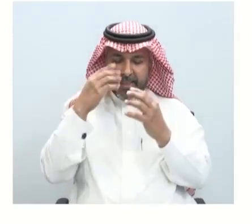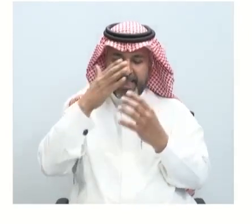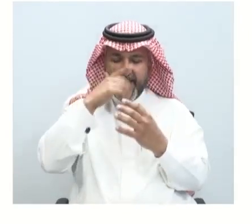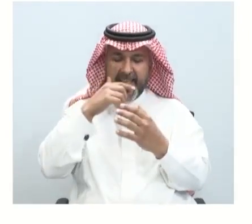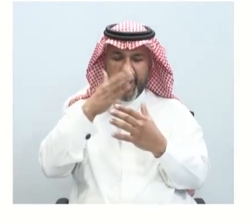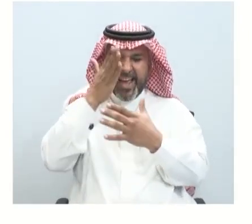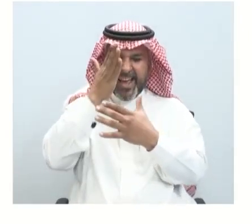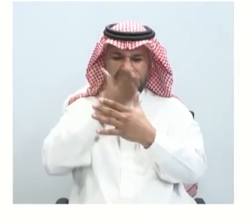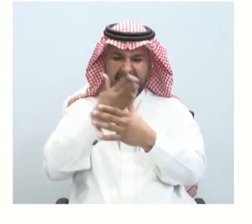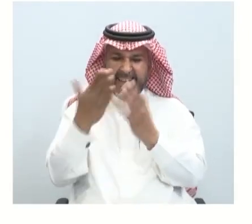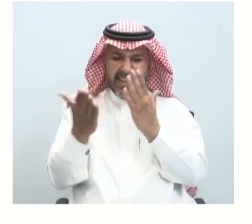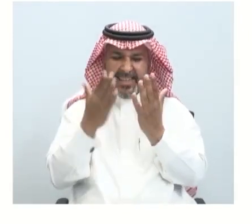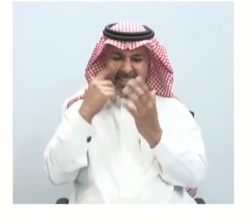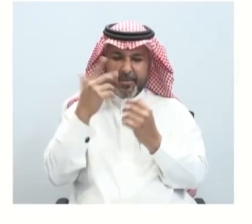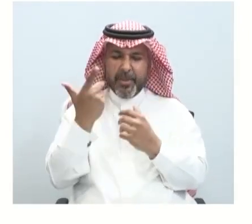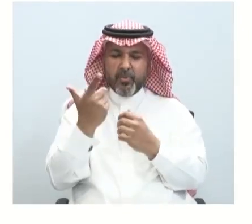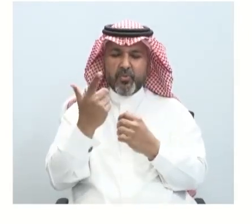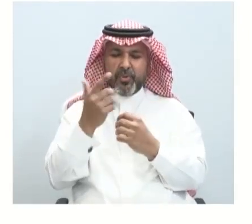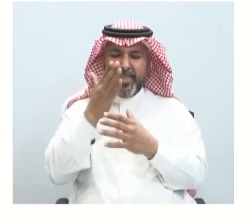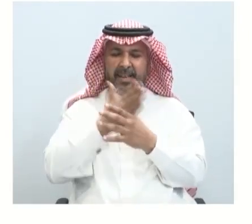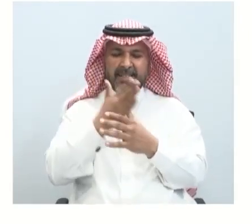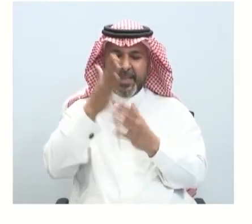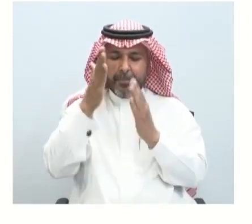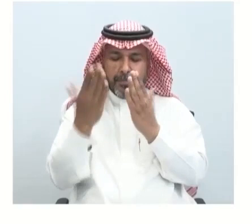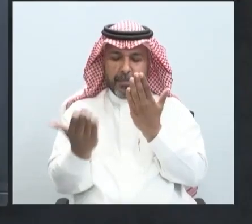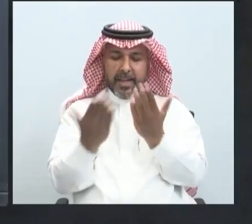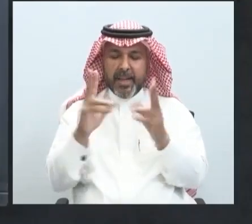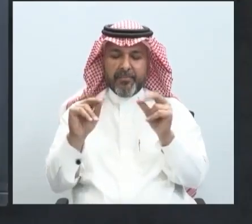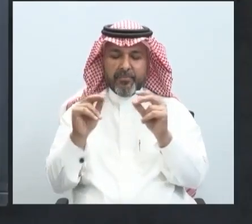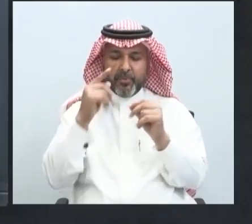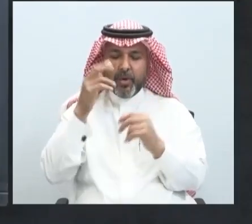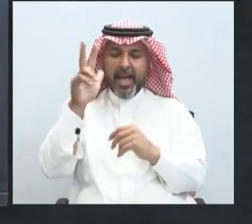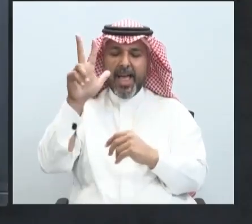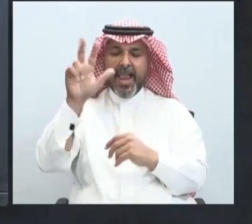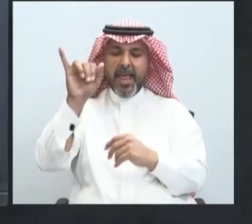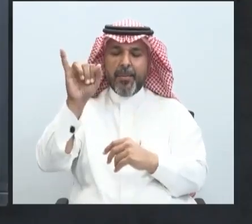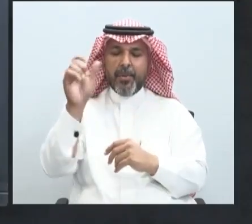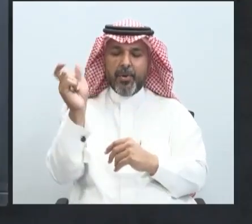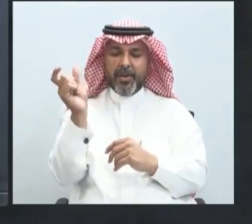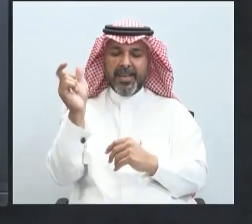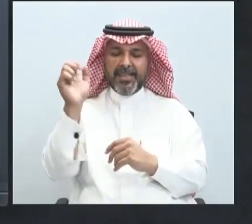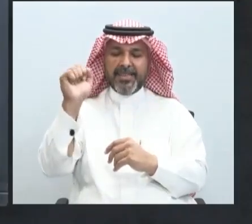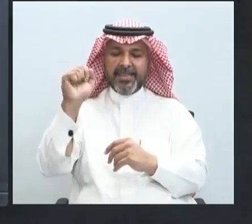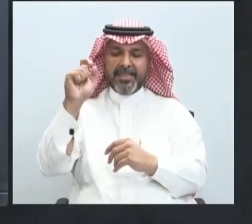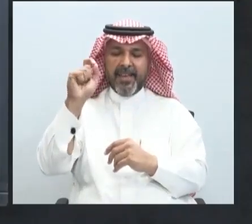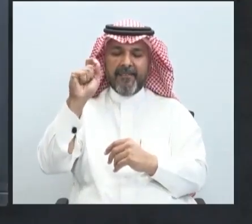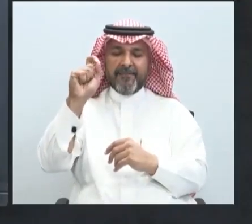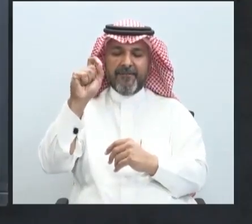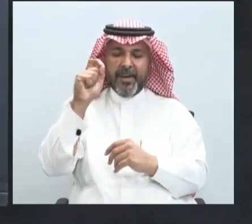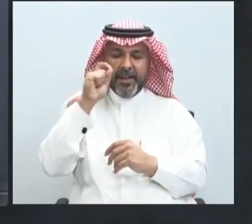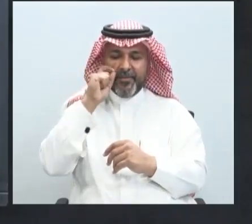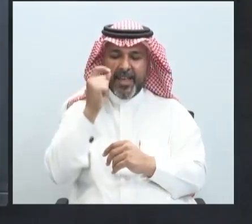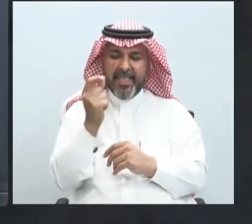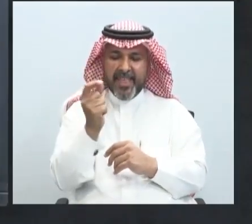الامشاج تتكون من خلال عمليه الانقسام المنصف في الانقسام المنصف سوف يختزل عدد الكروموسومات كيف يعني يختزل عدد الكروموسومات